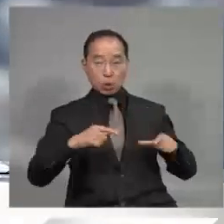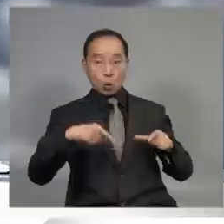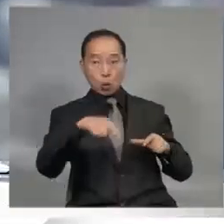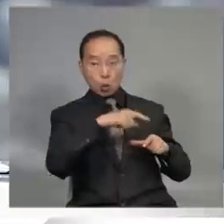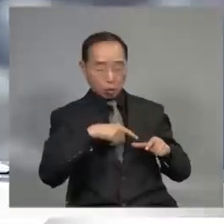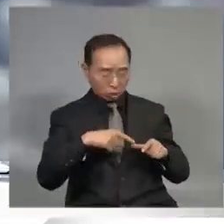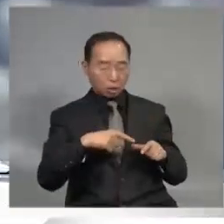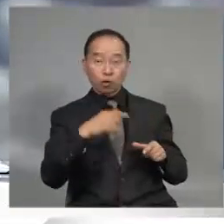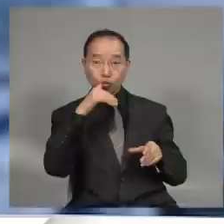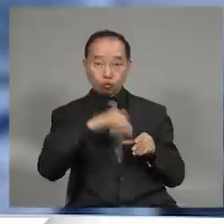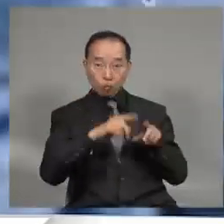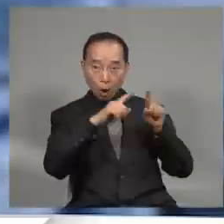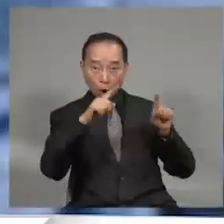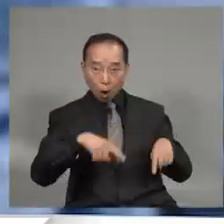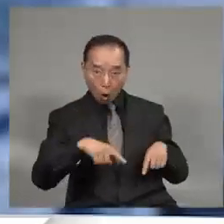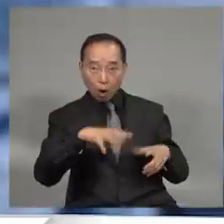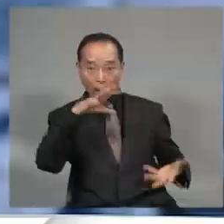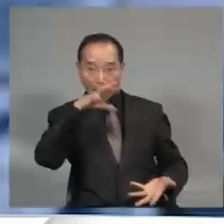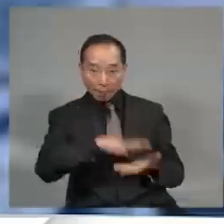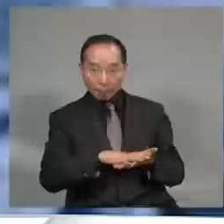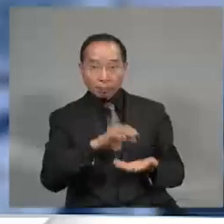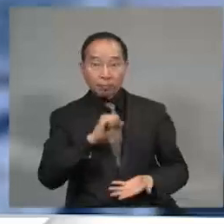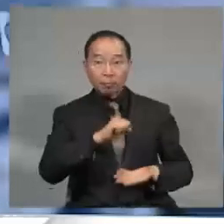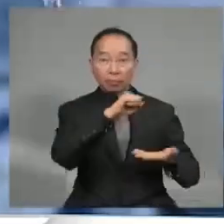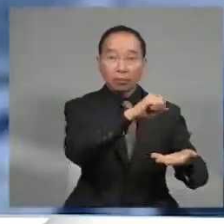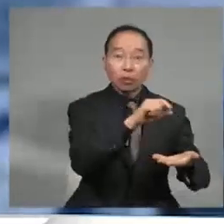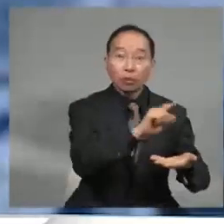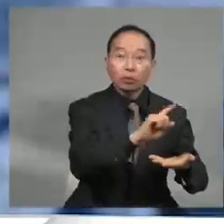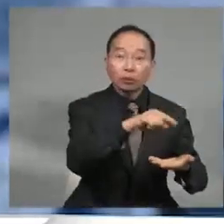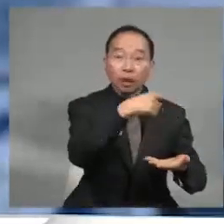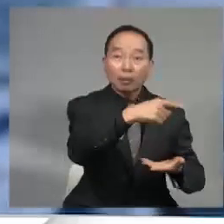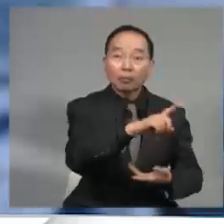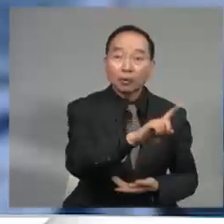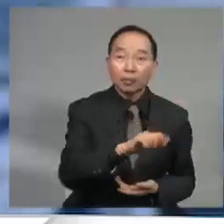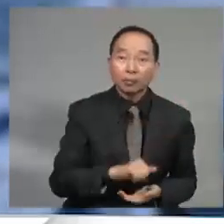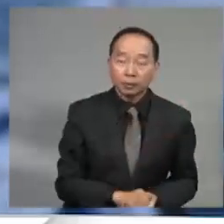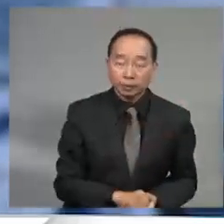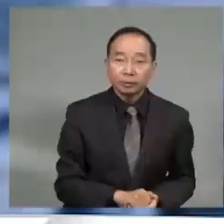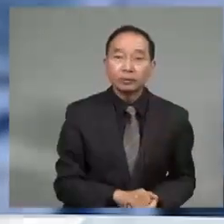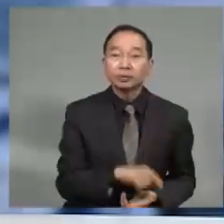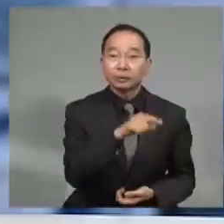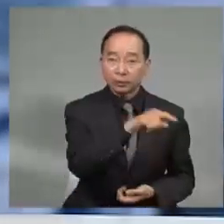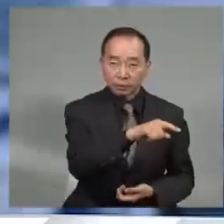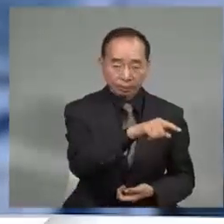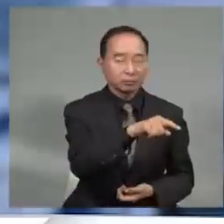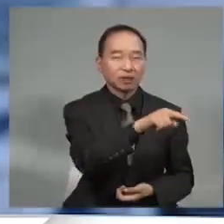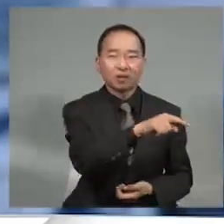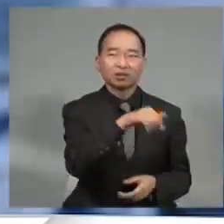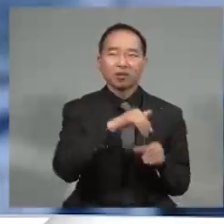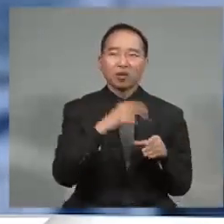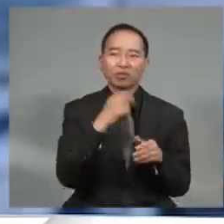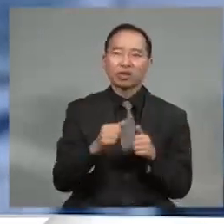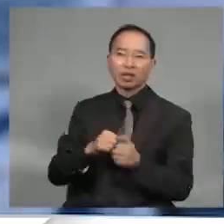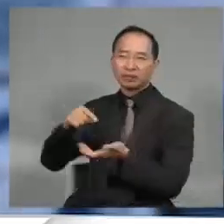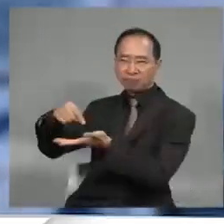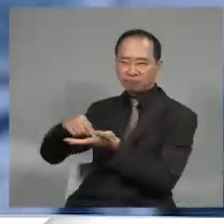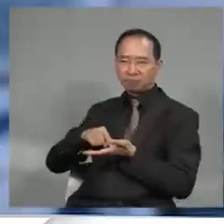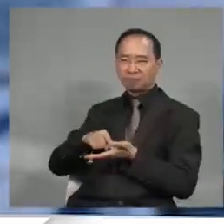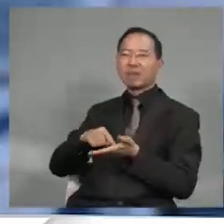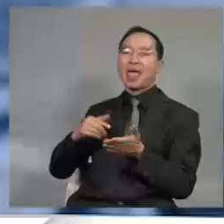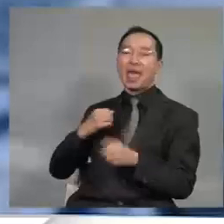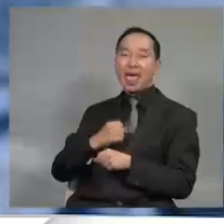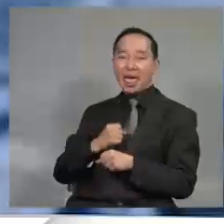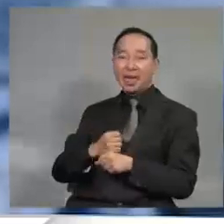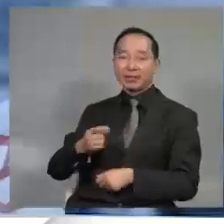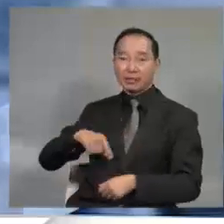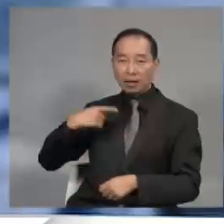됩니까? 네, 이제 관내 사전투표함이 관할 선관위로 이송이 되게 되면요, 접수를 해야 됩니다. 이 접수를 하기 전에요, 우선